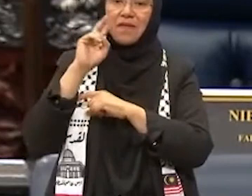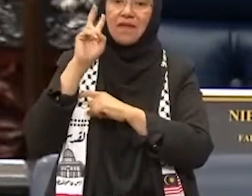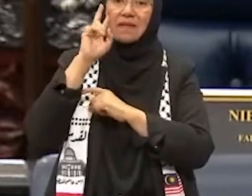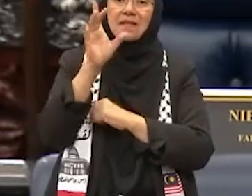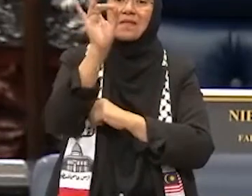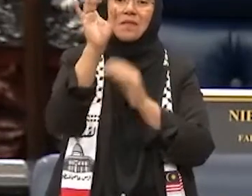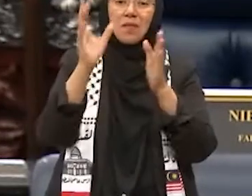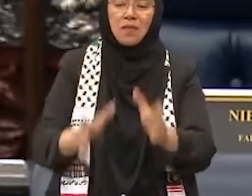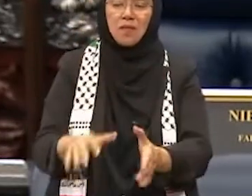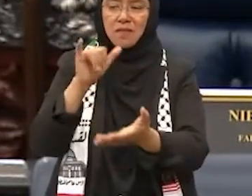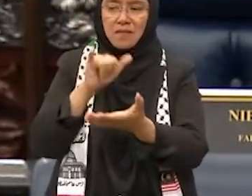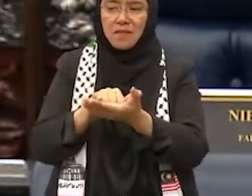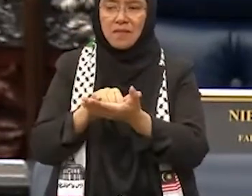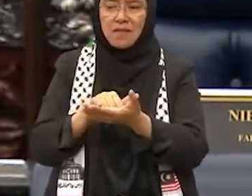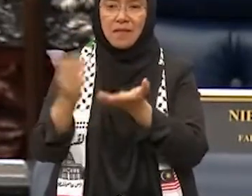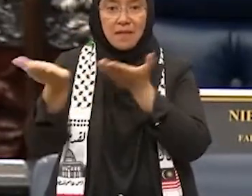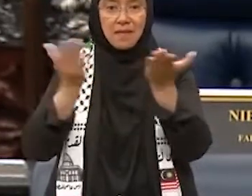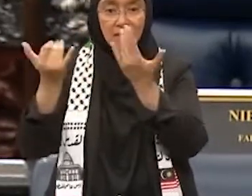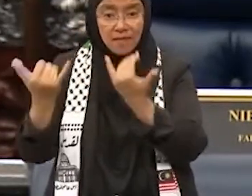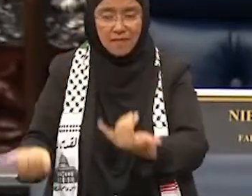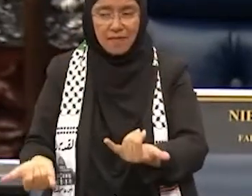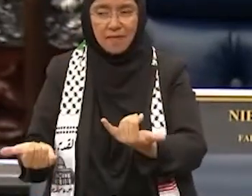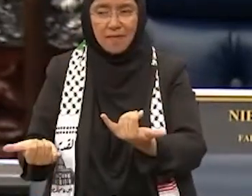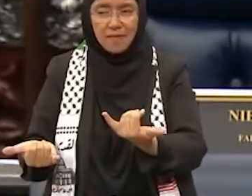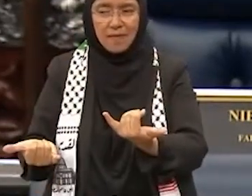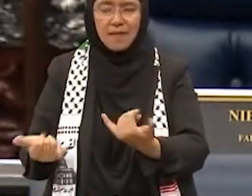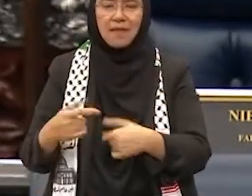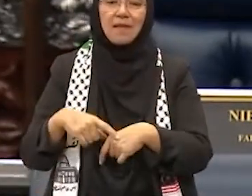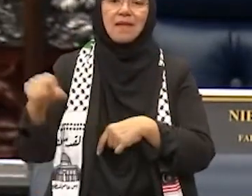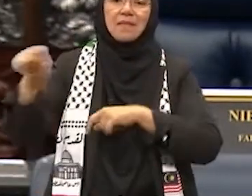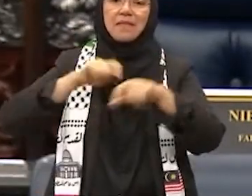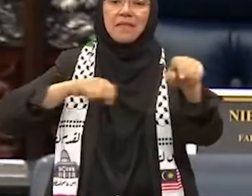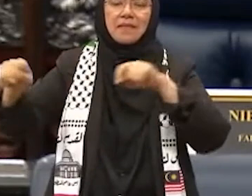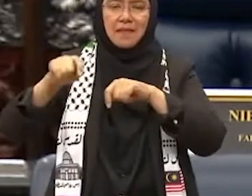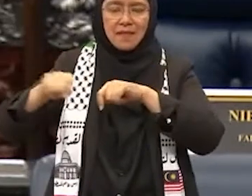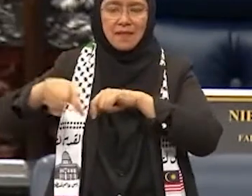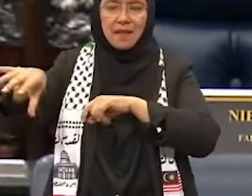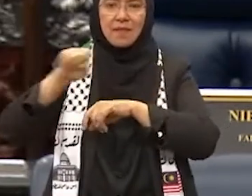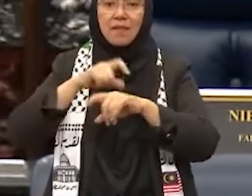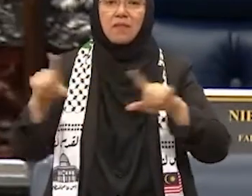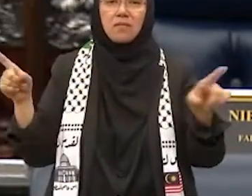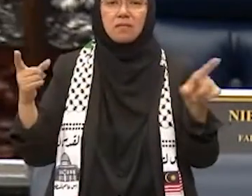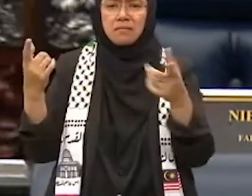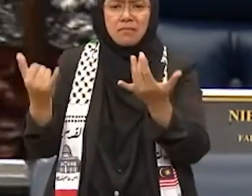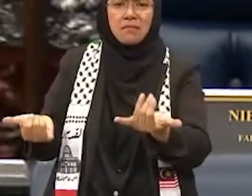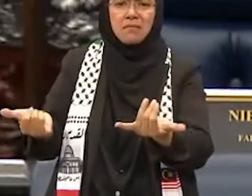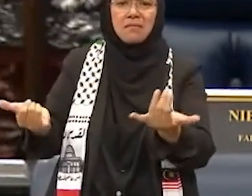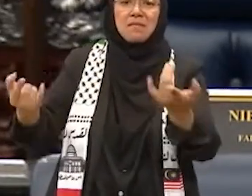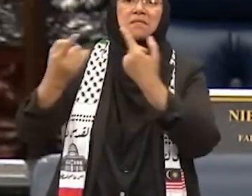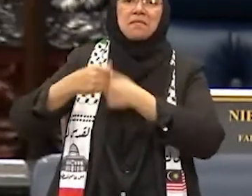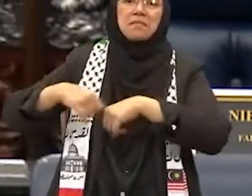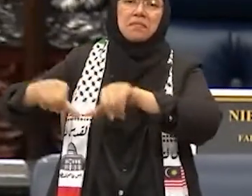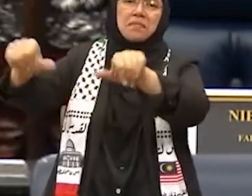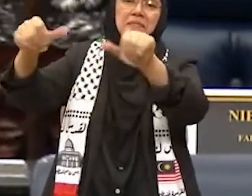selepas mereka mengeluarkan kejataan itu pelbagai tindakan diambil tapi hingga ke hari ini mereka bebas dan terus boleh bersuara dan kita